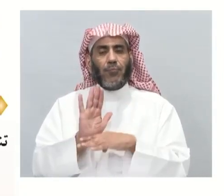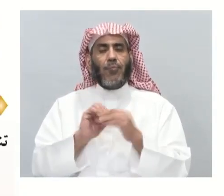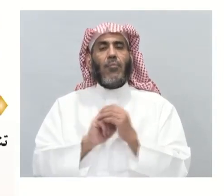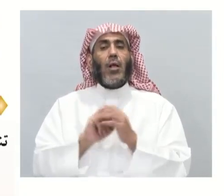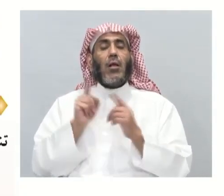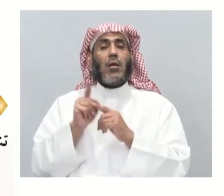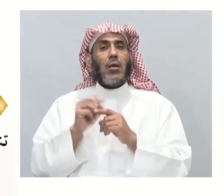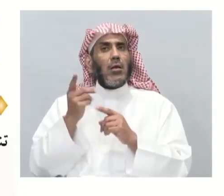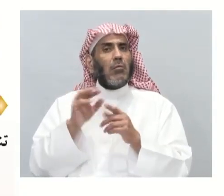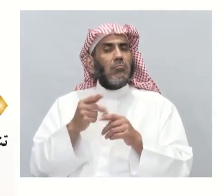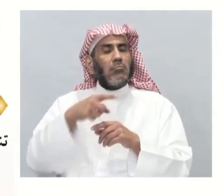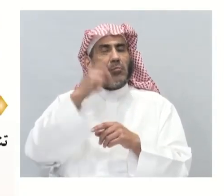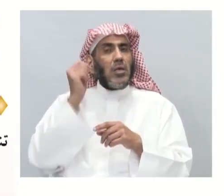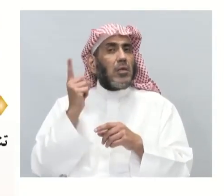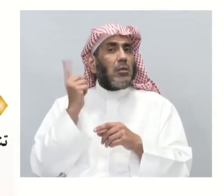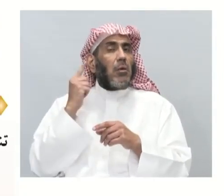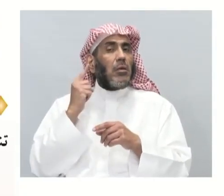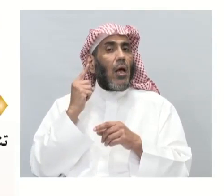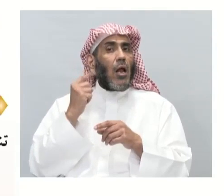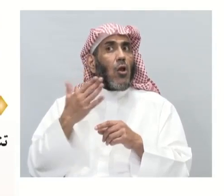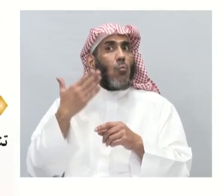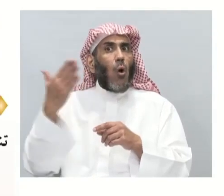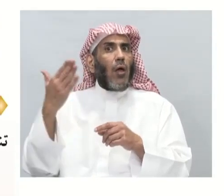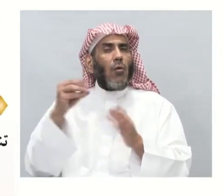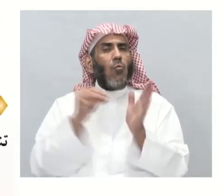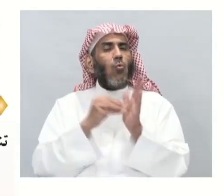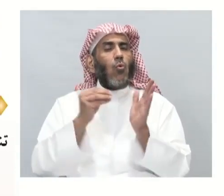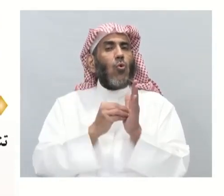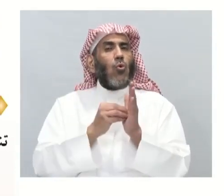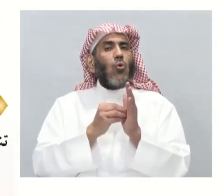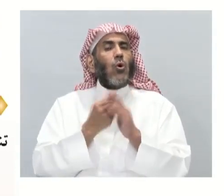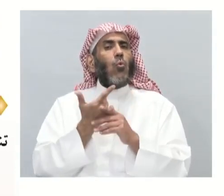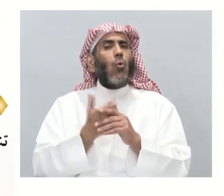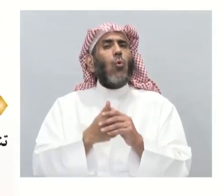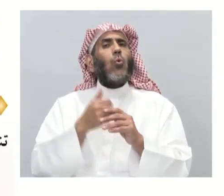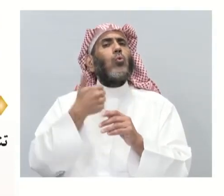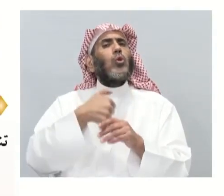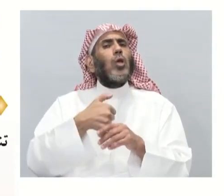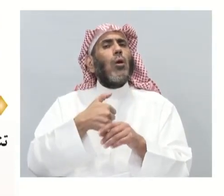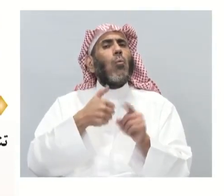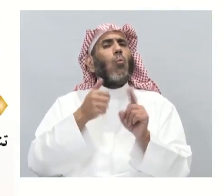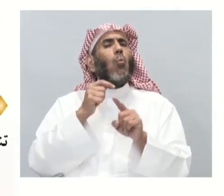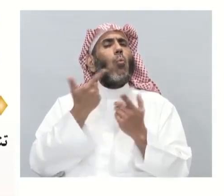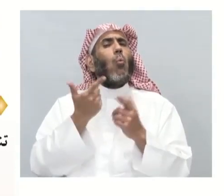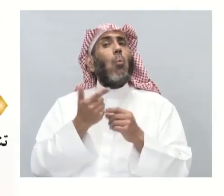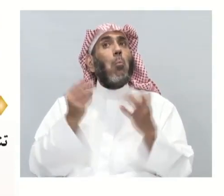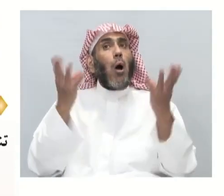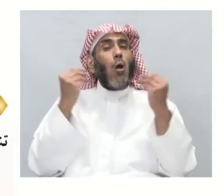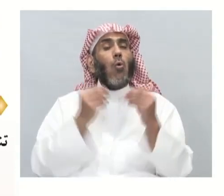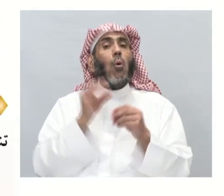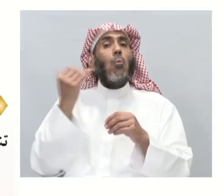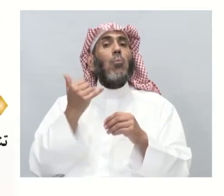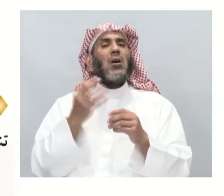هنا اذا استمعت لمحاضره تحتوي على 60 معلومه مهمه تخسر 50